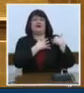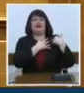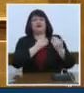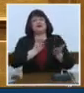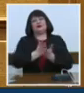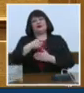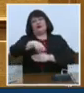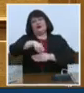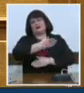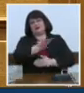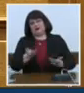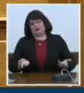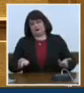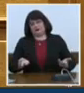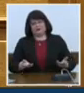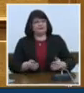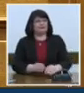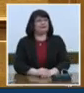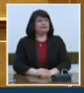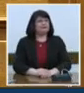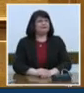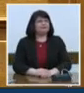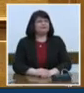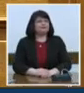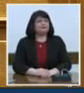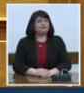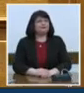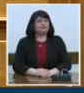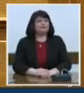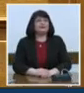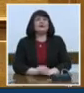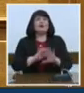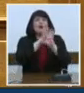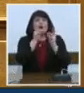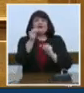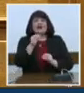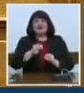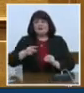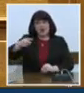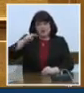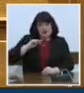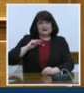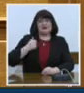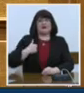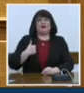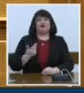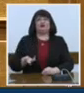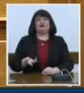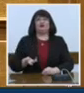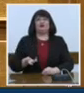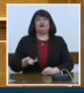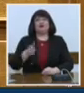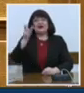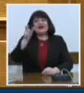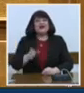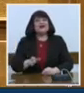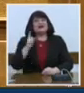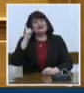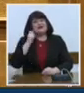δικαιοσύνης. Πώς απαντάτε λοιπόν σε όλα αυτά? Με ένα πράγμα το οποίο ξέρετε να κάνετε καλά, πολύ καλά. Και αυτό είναι το